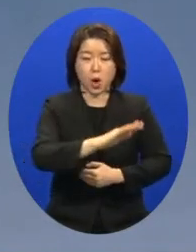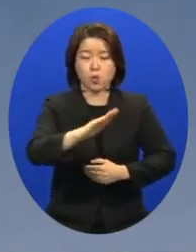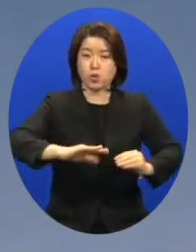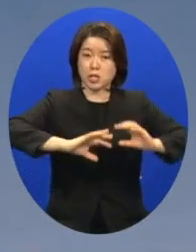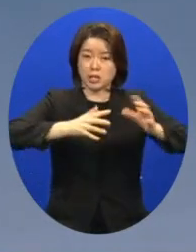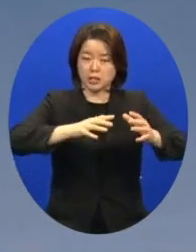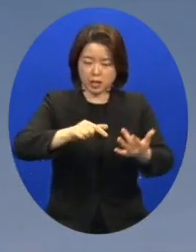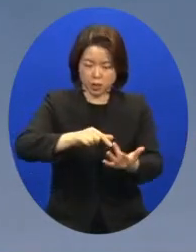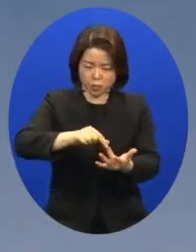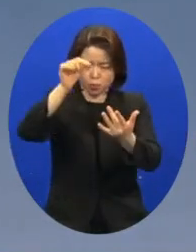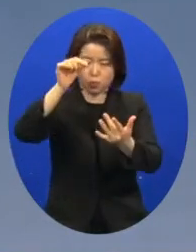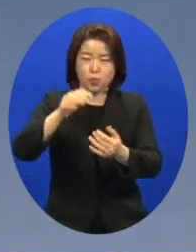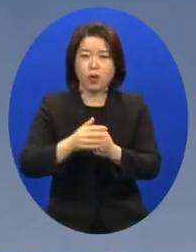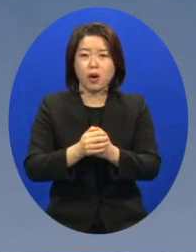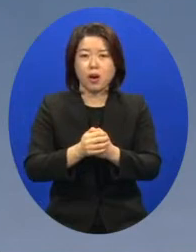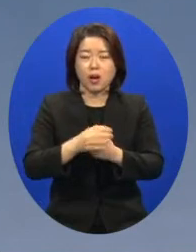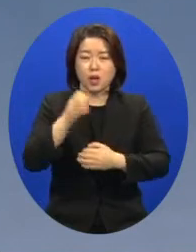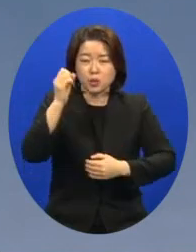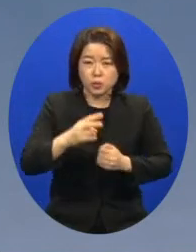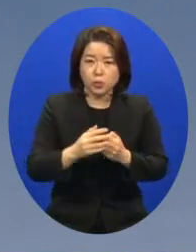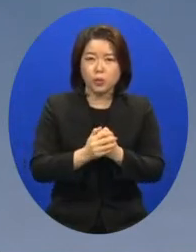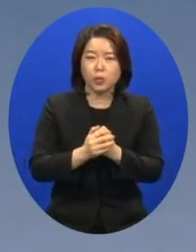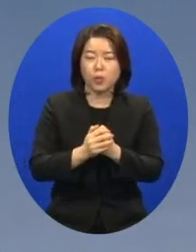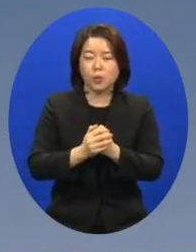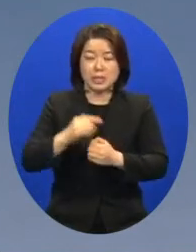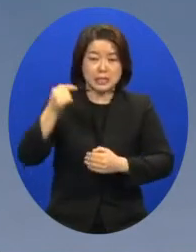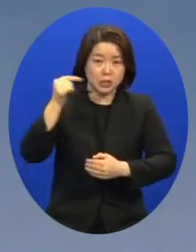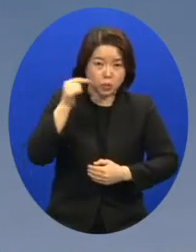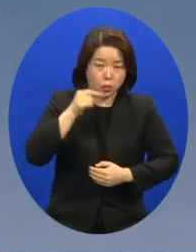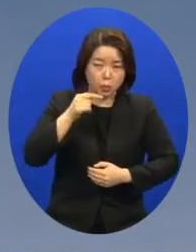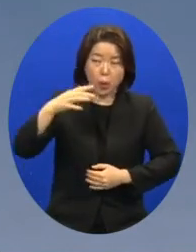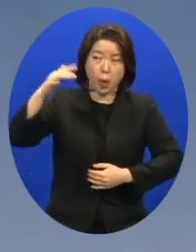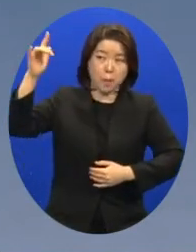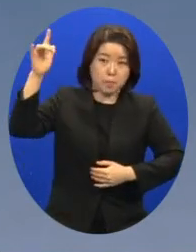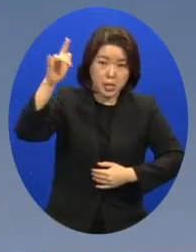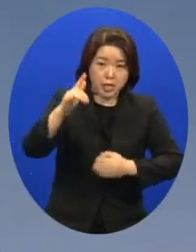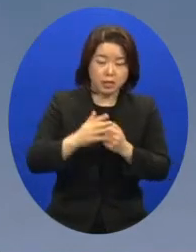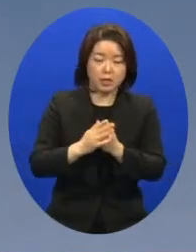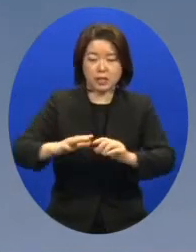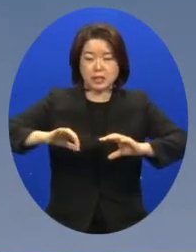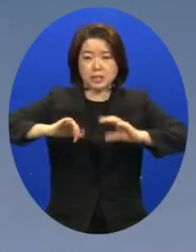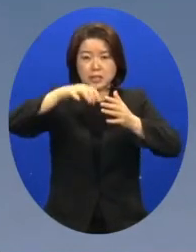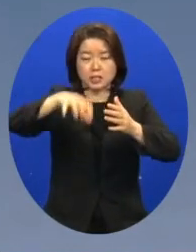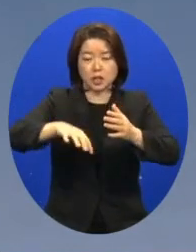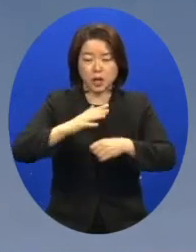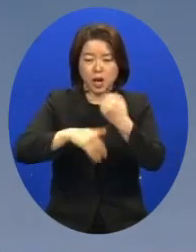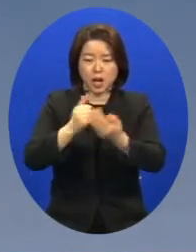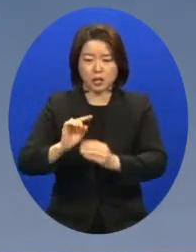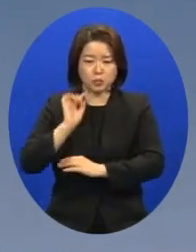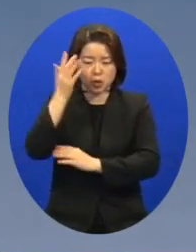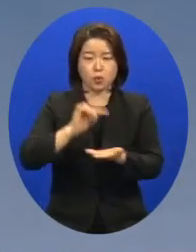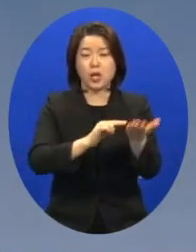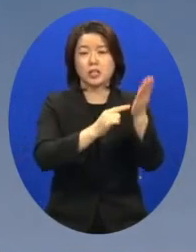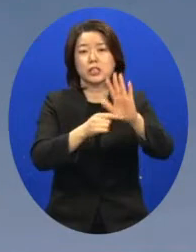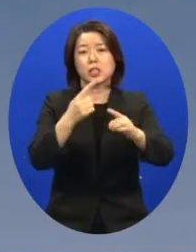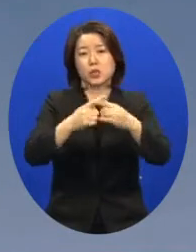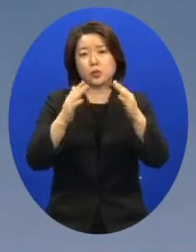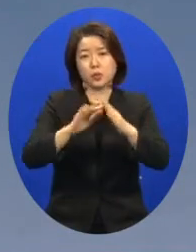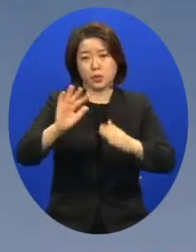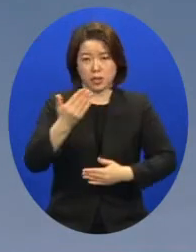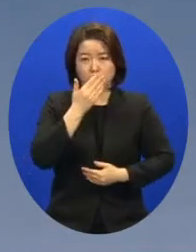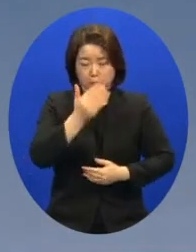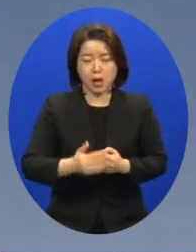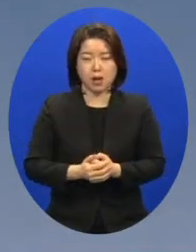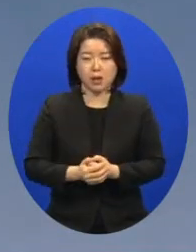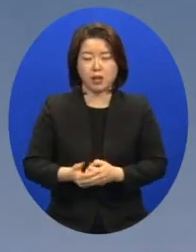건져내는 교회 소국 미용 빛으로 세상에서 하나님의 영광을 드러내는 교회가 될 것입니다